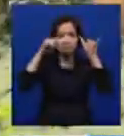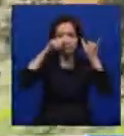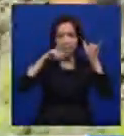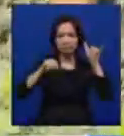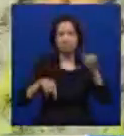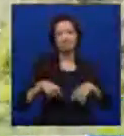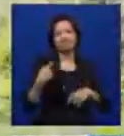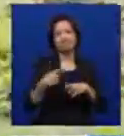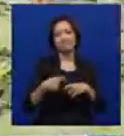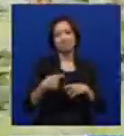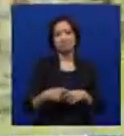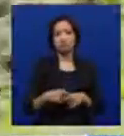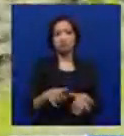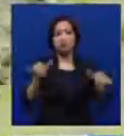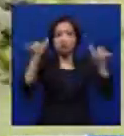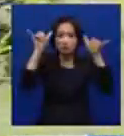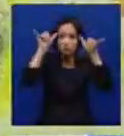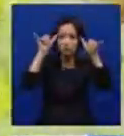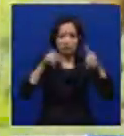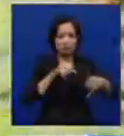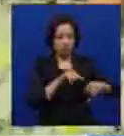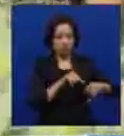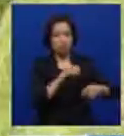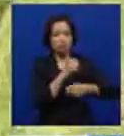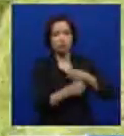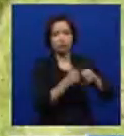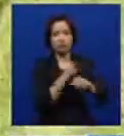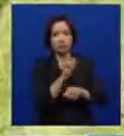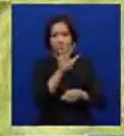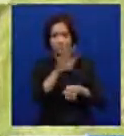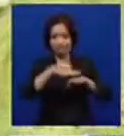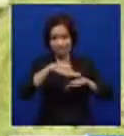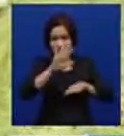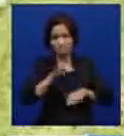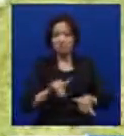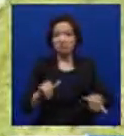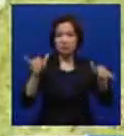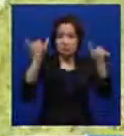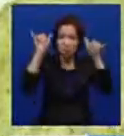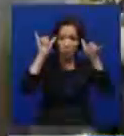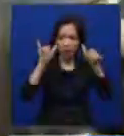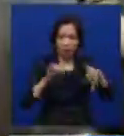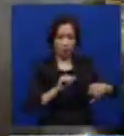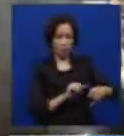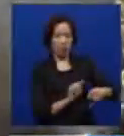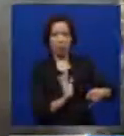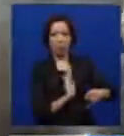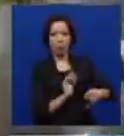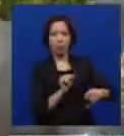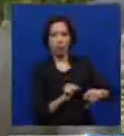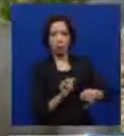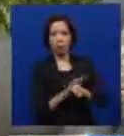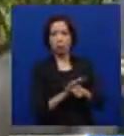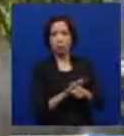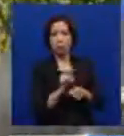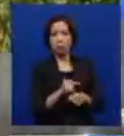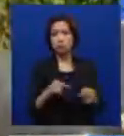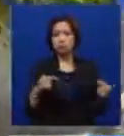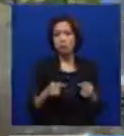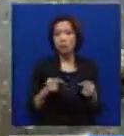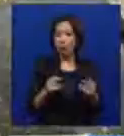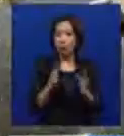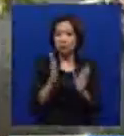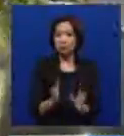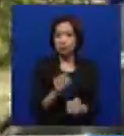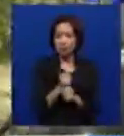ายที่จะนำมาฝึกฝนจะต้องมีอายุตั้งแต่5ปีขึ้นไปซึ่งควายจะมีขนาดตัวพอเหมาะรวมถึงชาวนาจะต้องมีทักษะการ